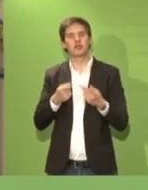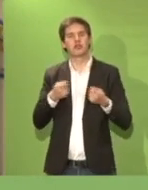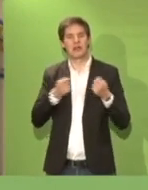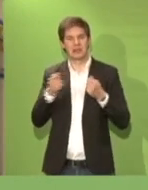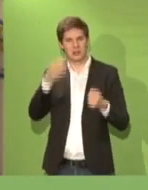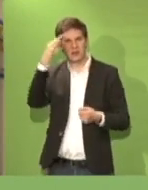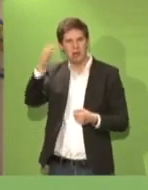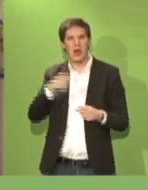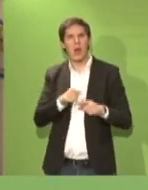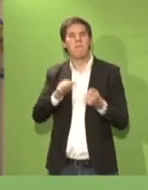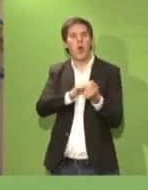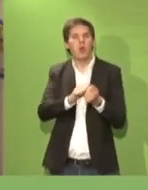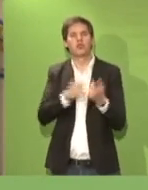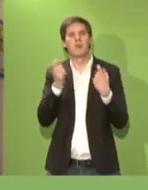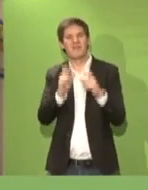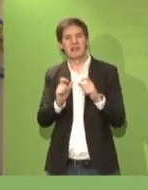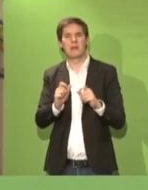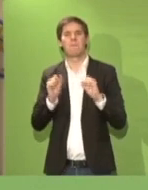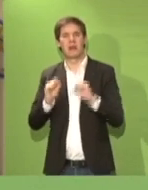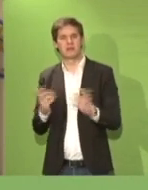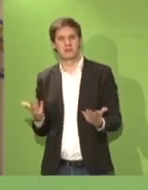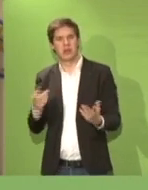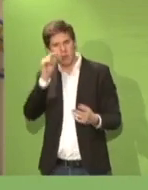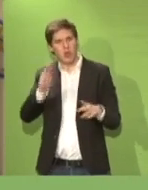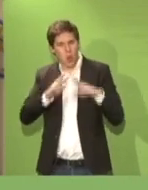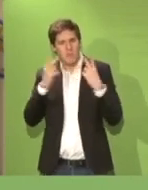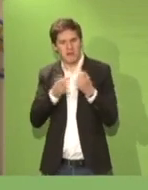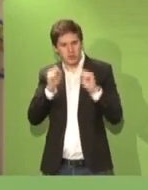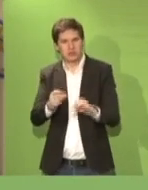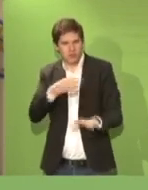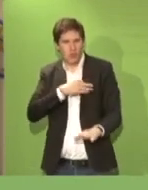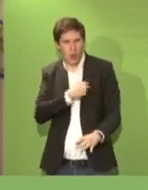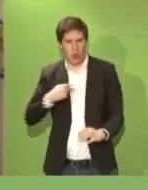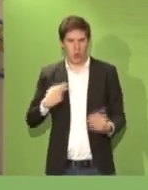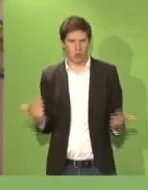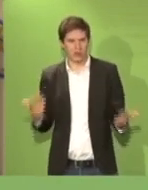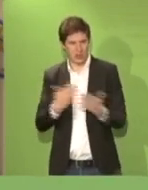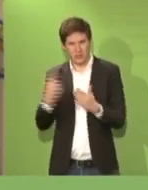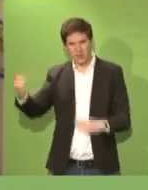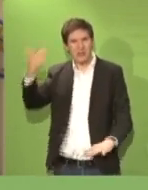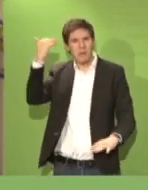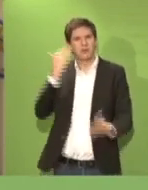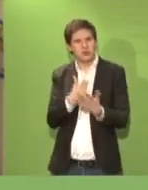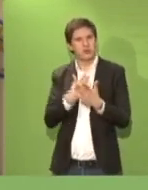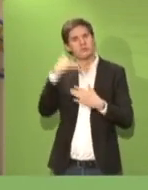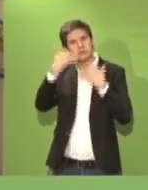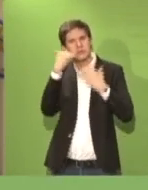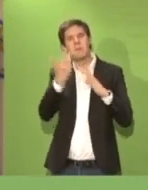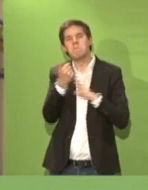Pollution, Prevention, Pace. Umweltschutz zahlt sich aus. Und er sagte damals bereits, es ist